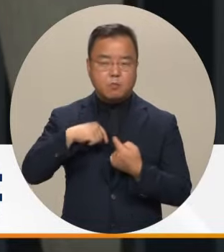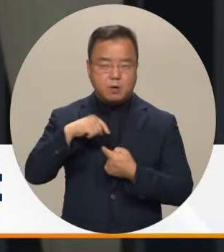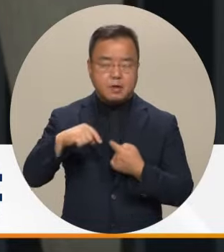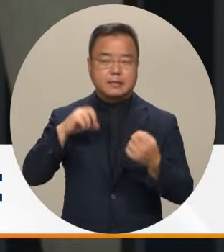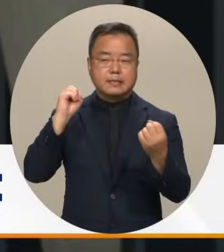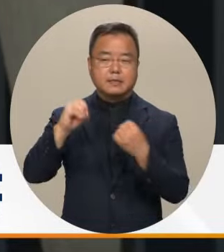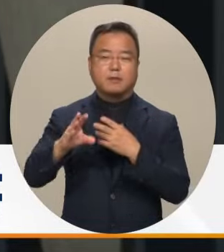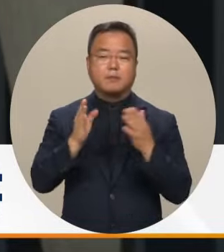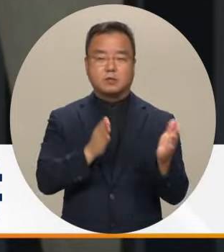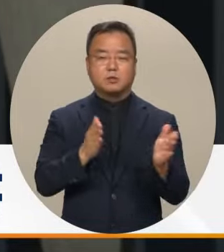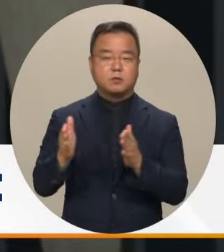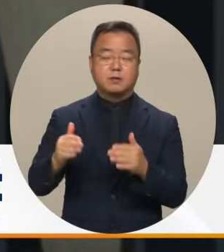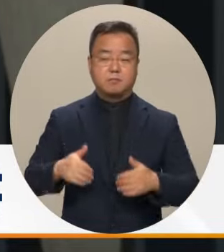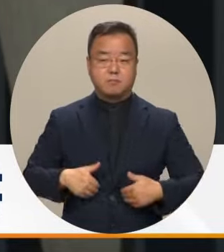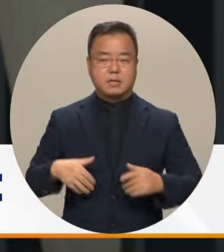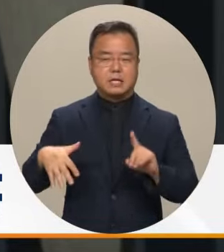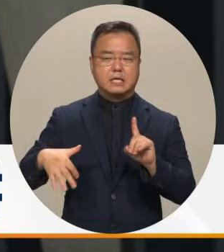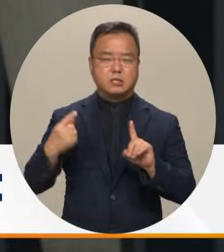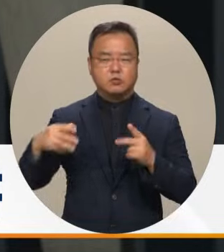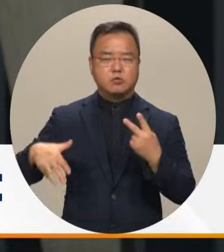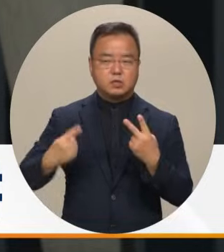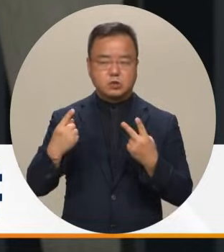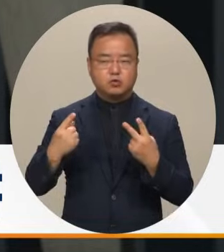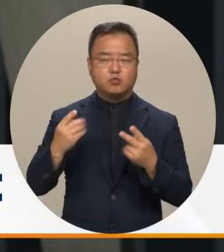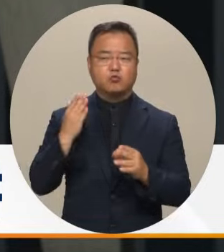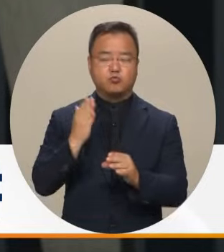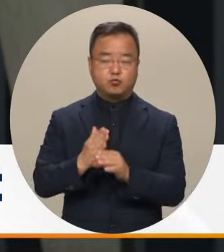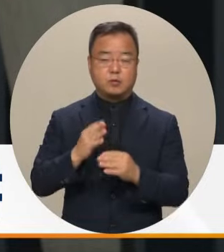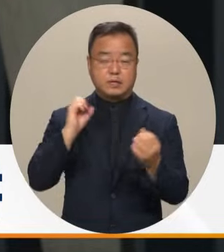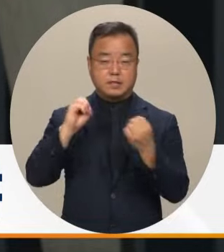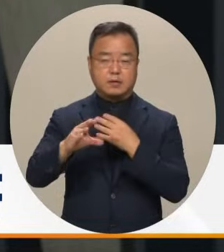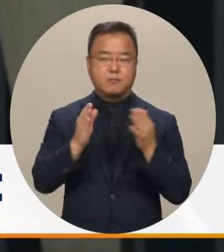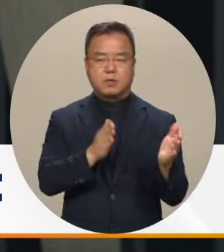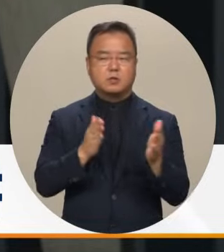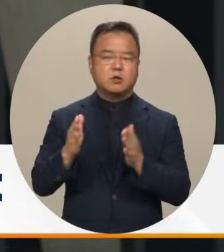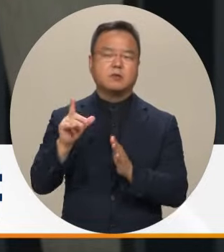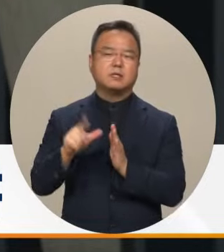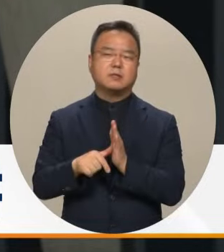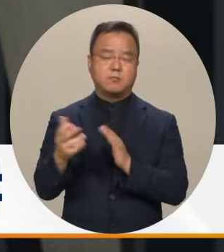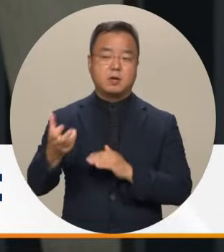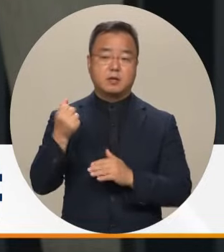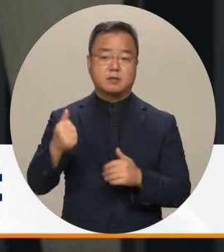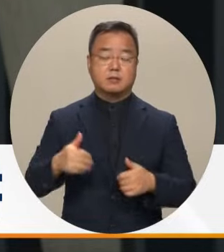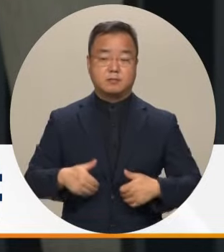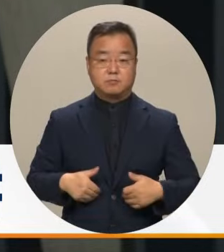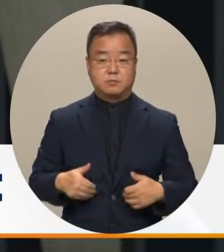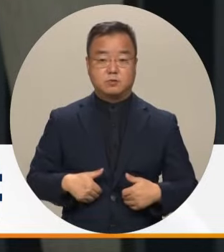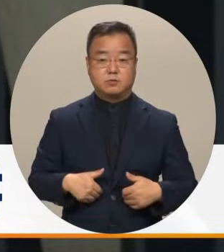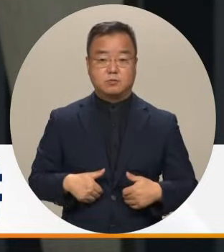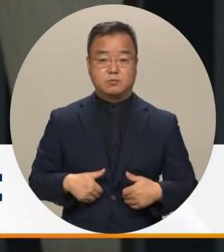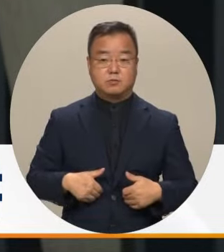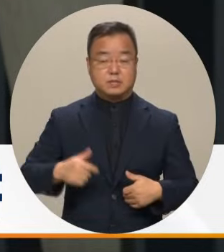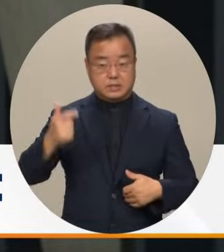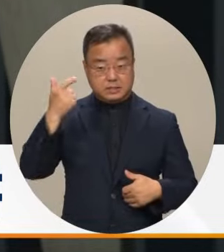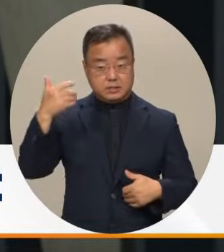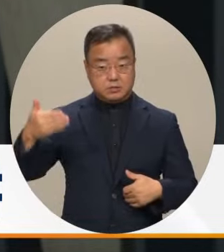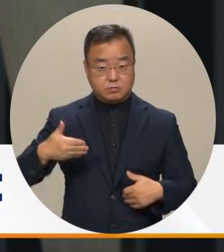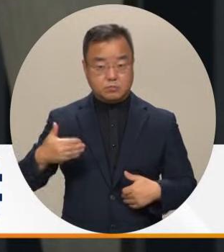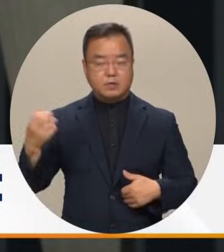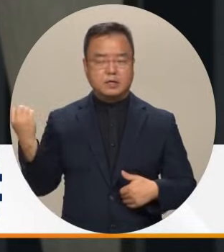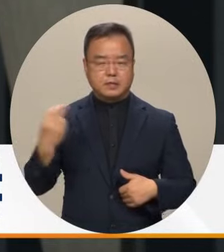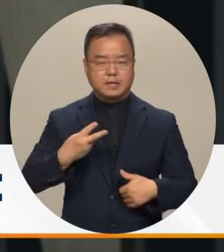시간을 우리가 1초라도 그 답변을 정리할 시간을 가지면 훨씬 더 좋거든요 그래서 그 질문을 다시 한번 이렇게